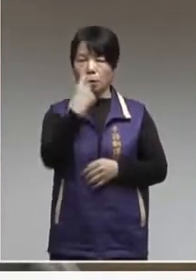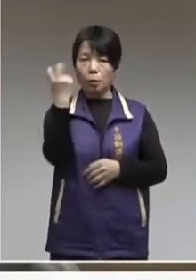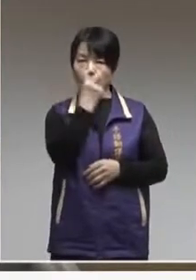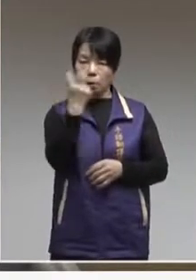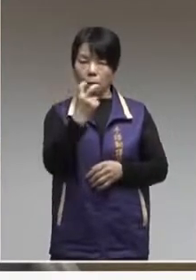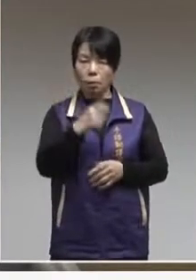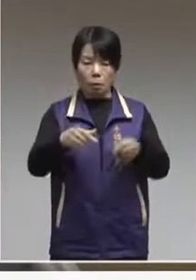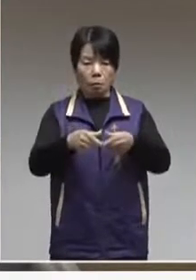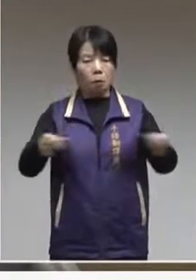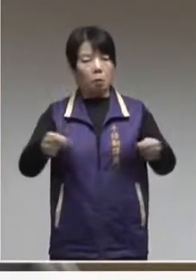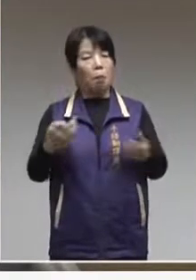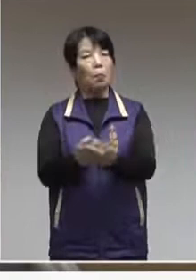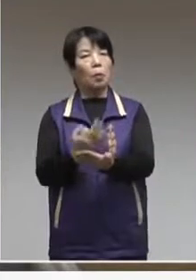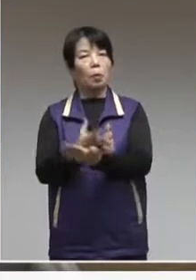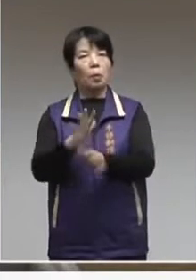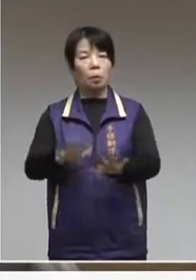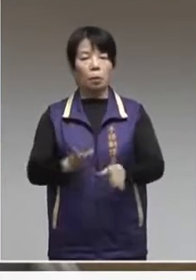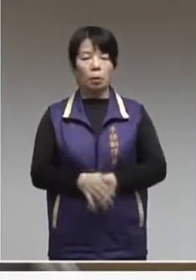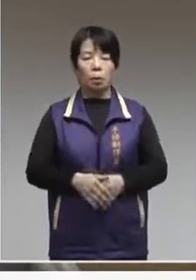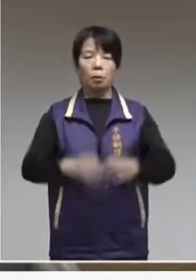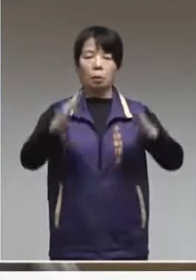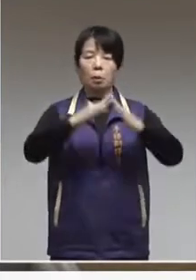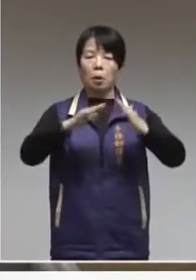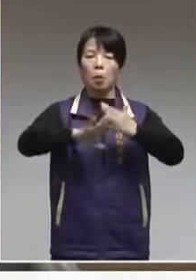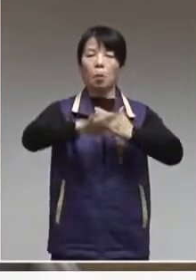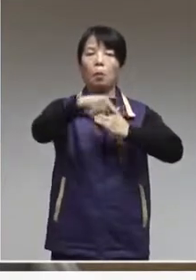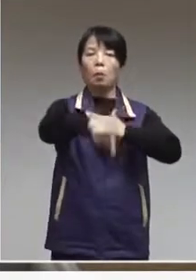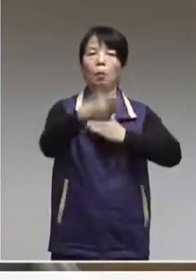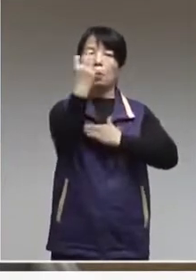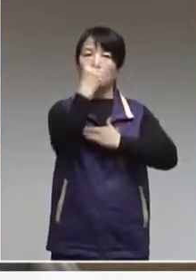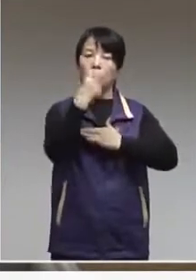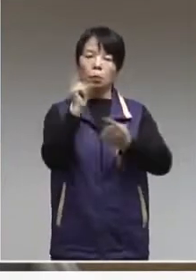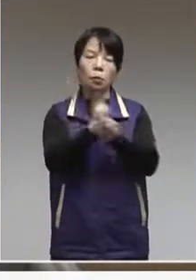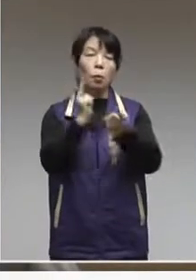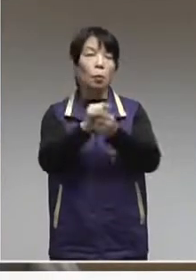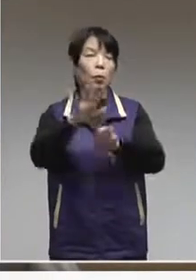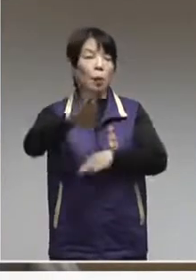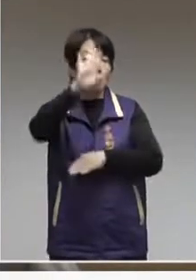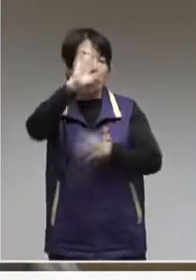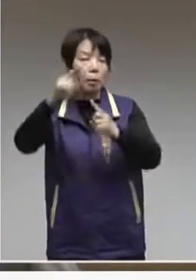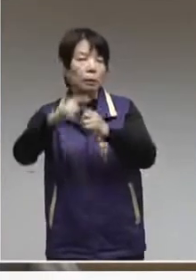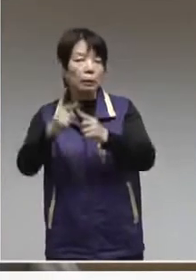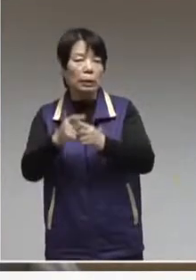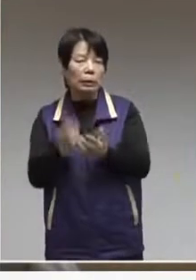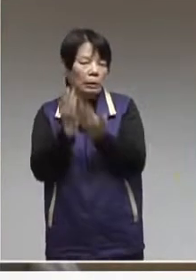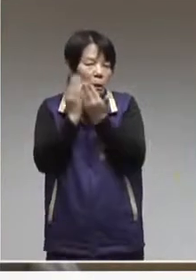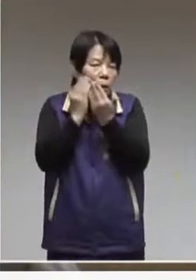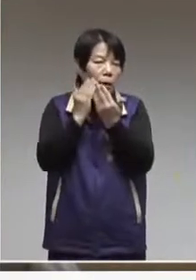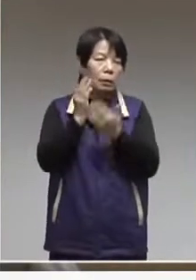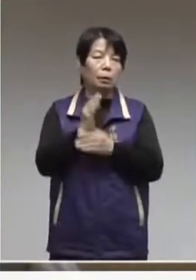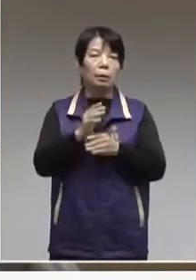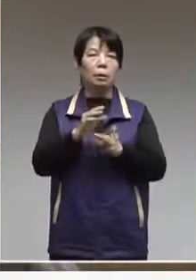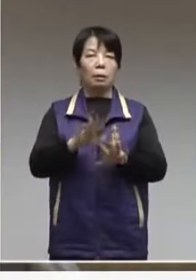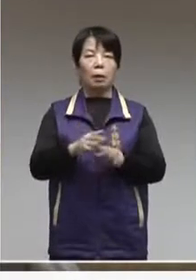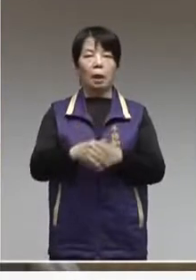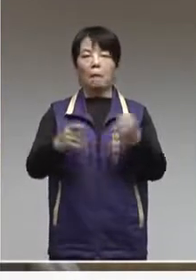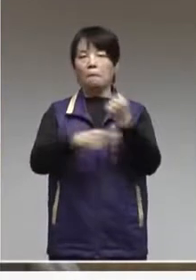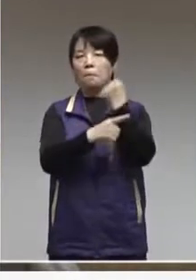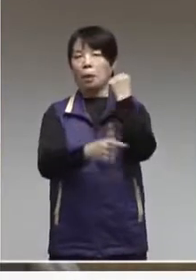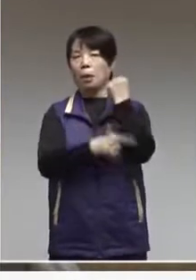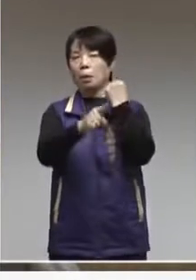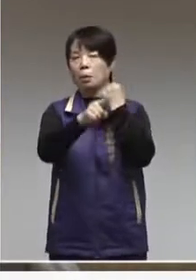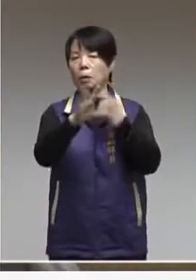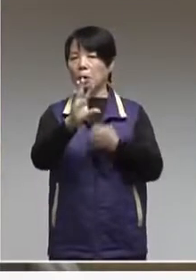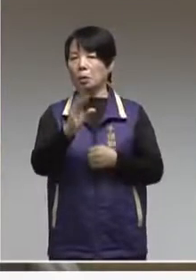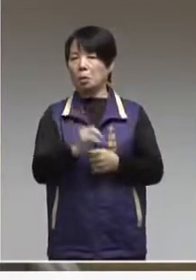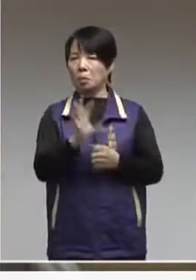还是不足，然后在骑楼问诊的那个部分。对于患者的隐私啊，还有一些医疗法规，是没有什么